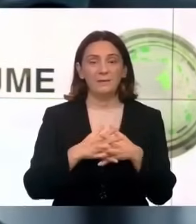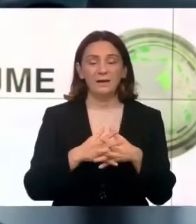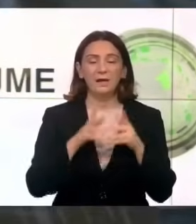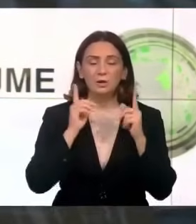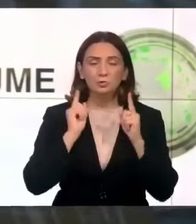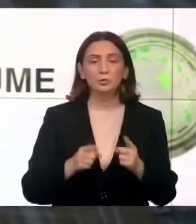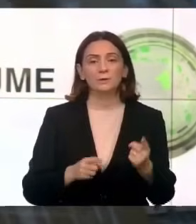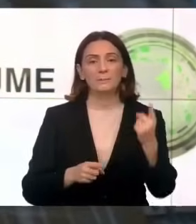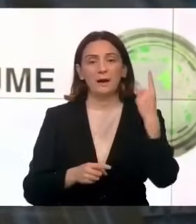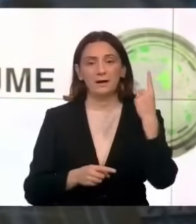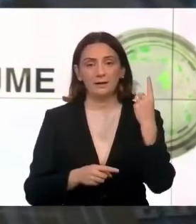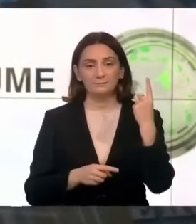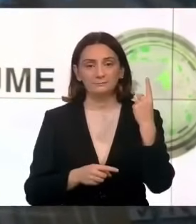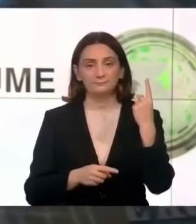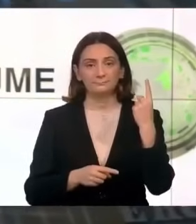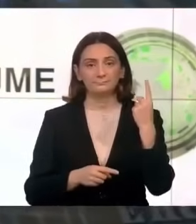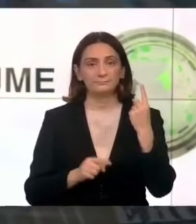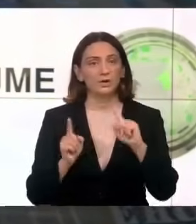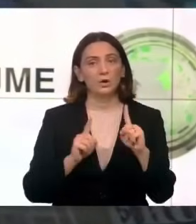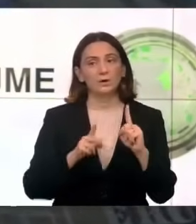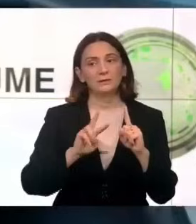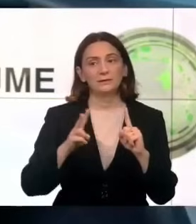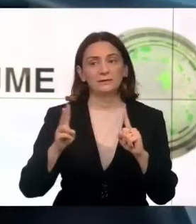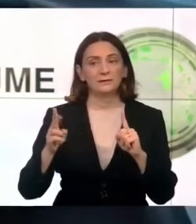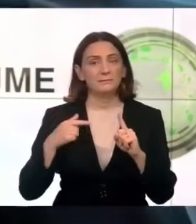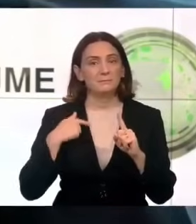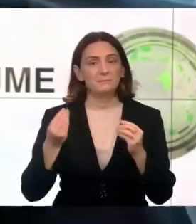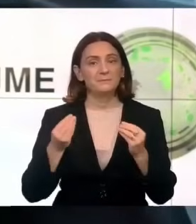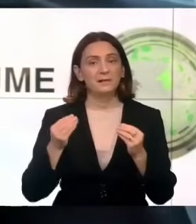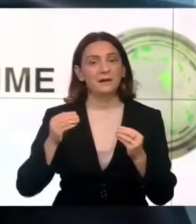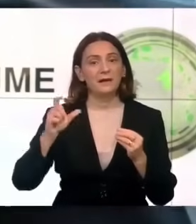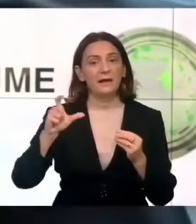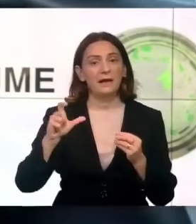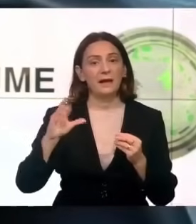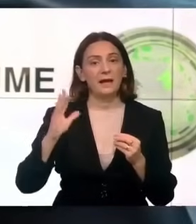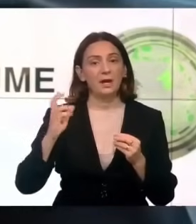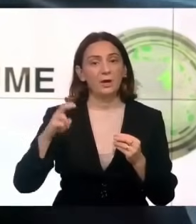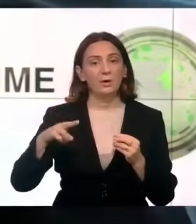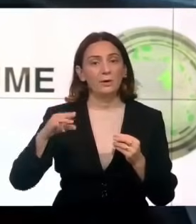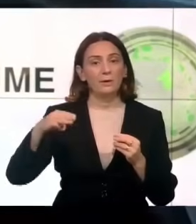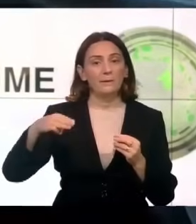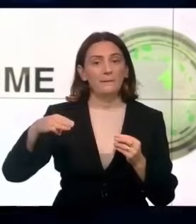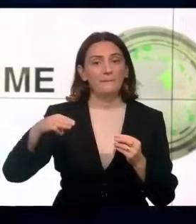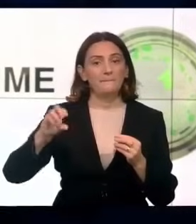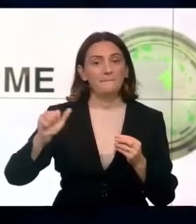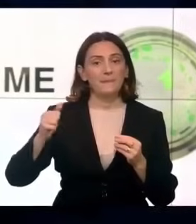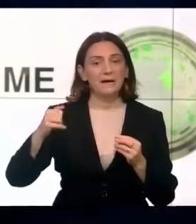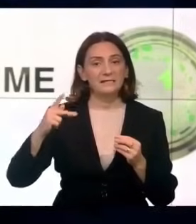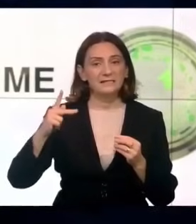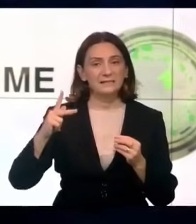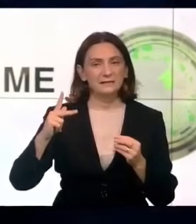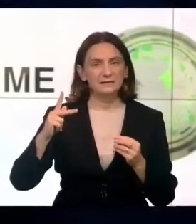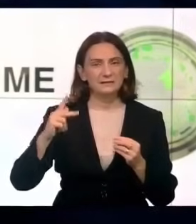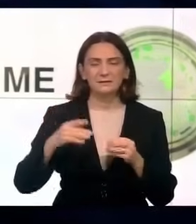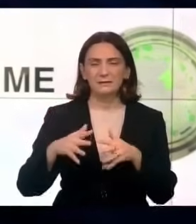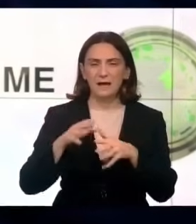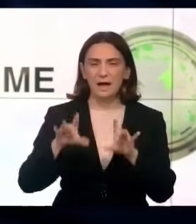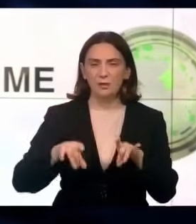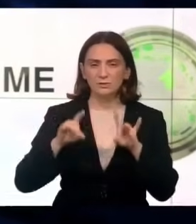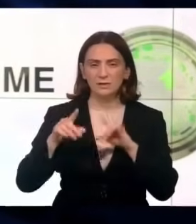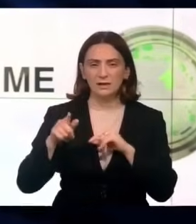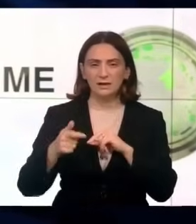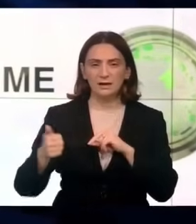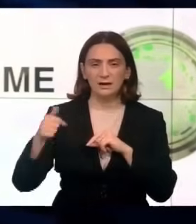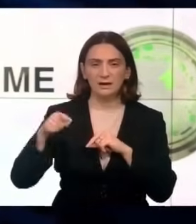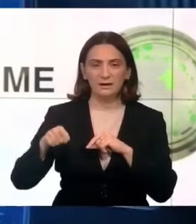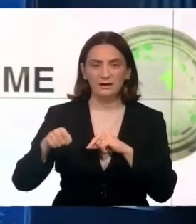ketë rol drejtues në teknologjinë e inteligjencës artificiale dhe kërkon sipas zyrtarëve atje në të njëjtën kohë të parandalojë që vendi të